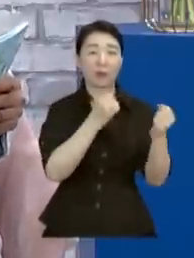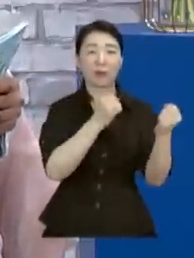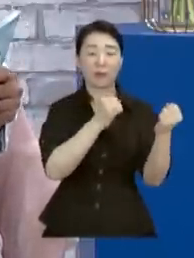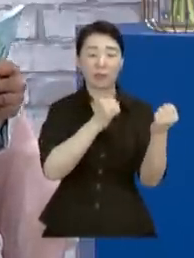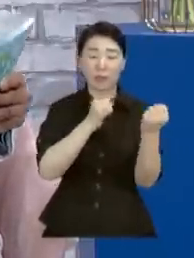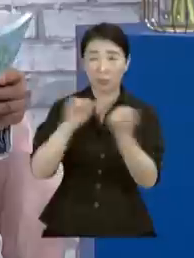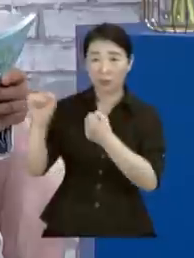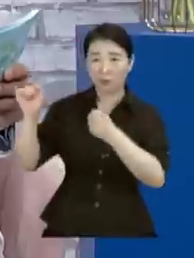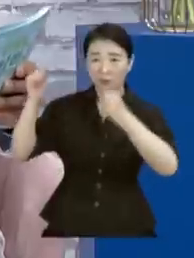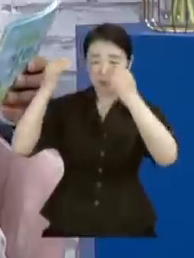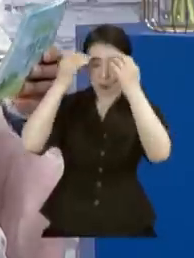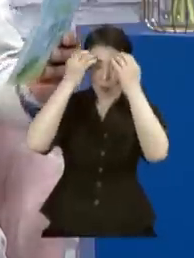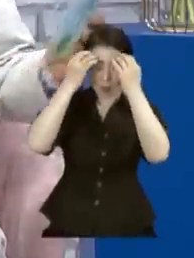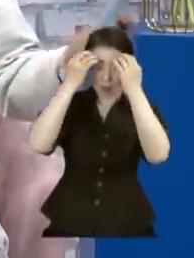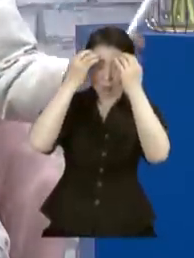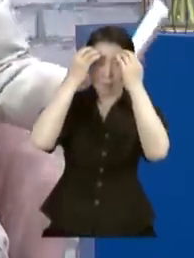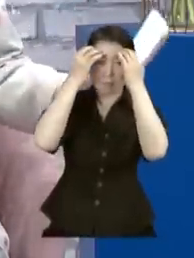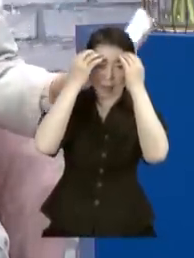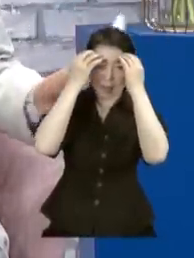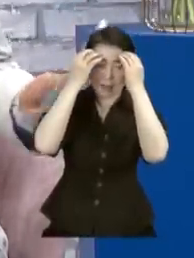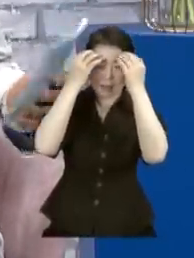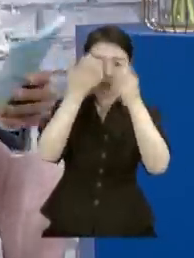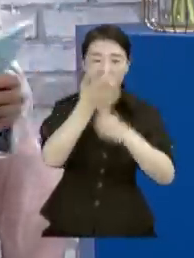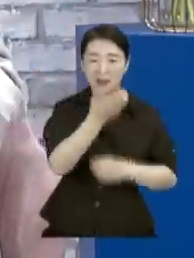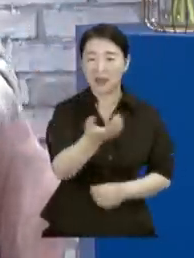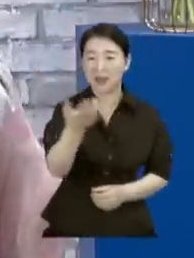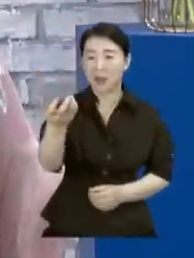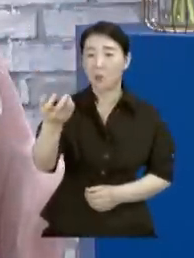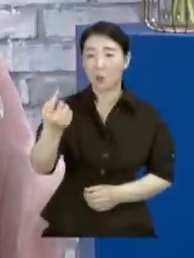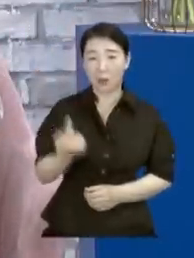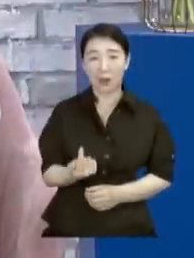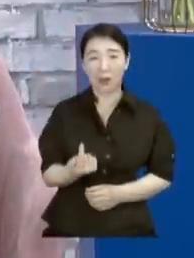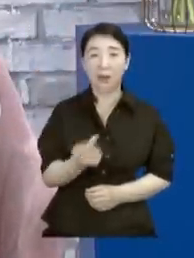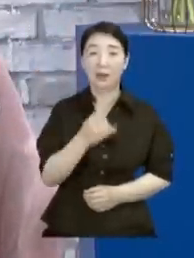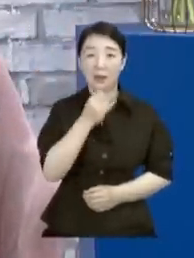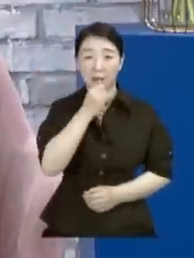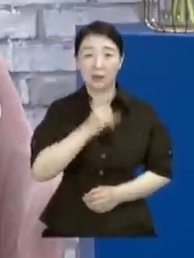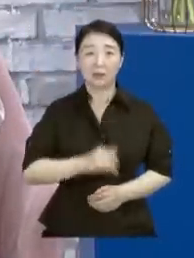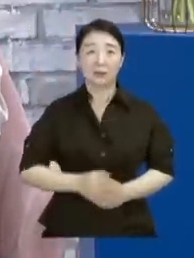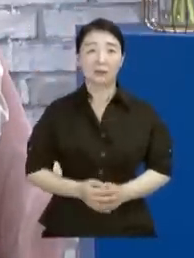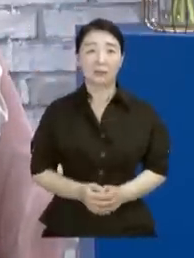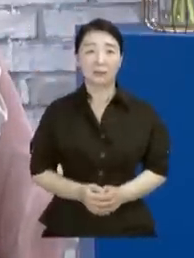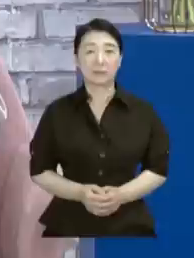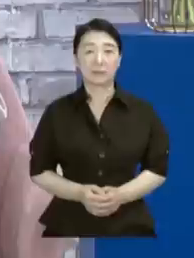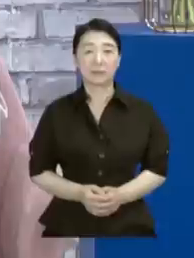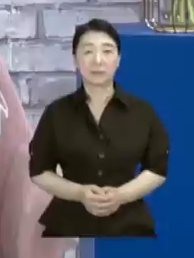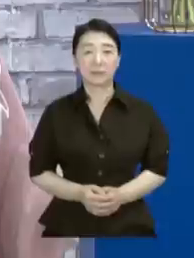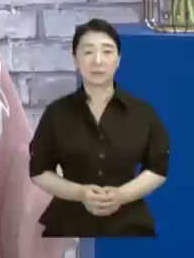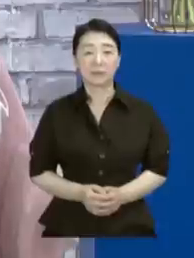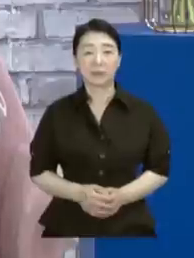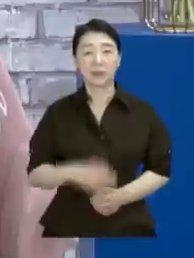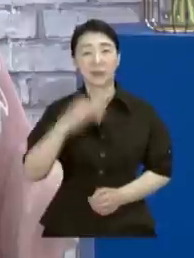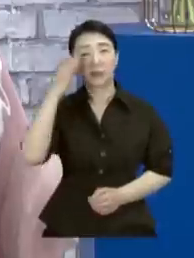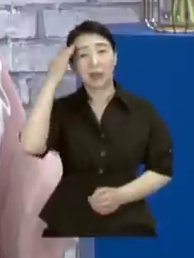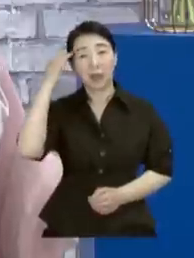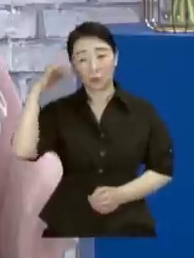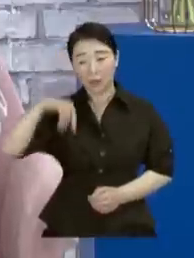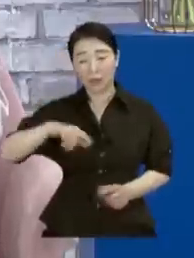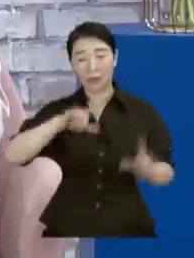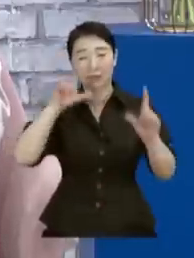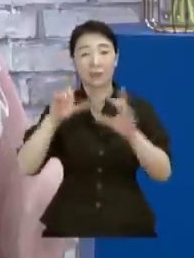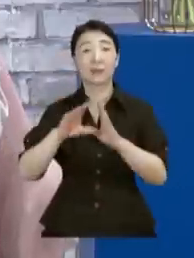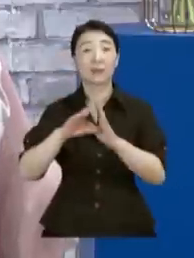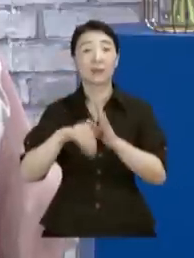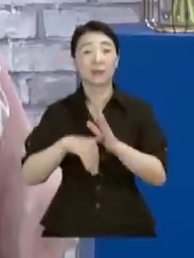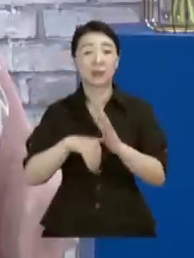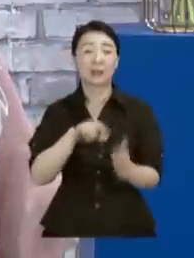저 고생하셔서 뭐 제3국 통해서 어떻게 해서 이제 우리나라에 오신 탈북민들 있잖아요. 네, 네, 네. 이분들이 남한 생활할 때